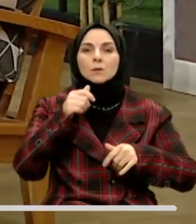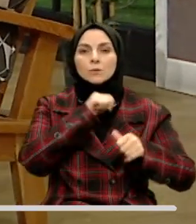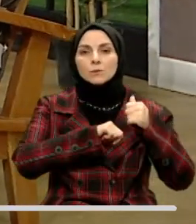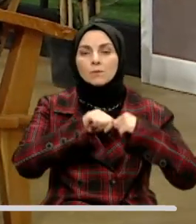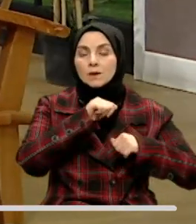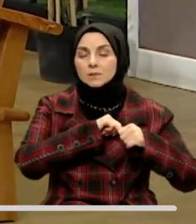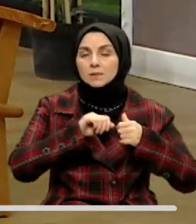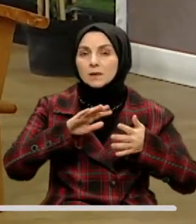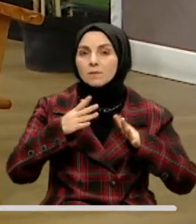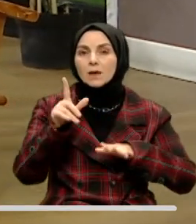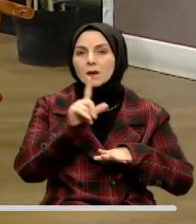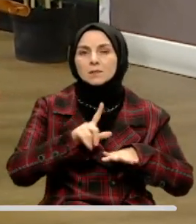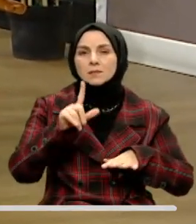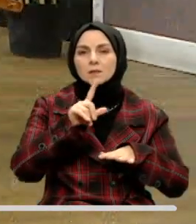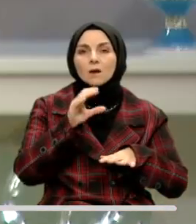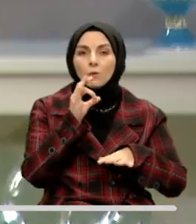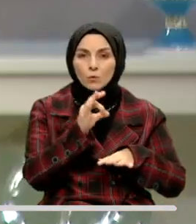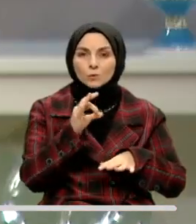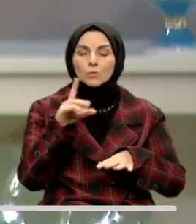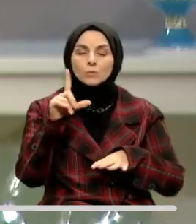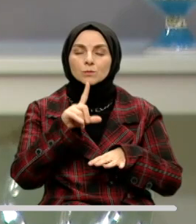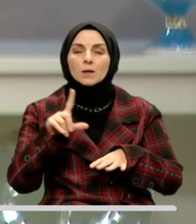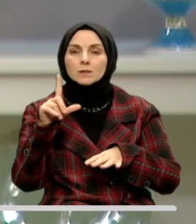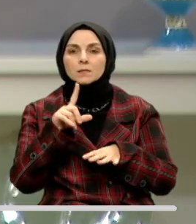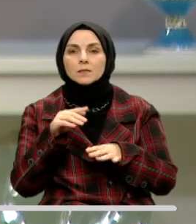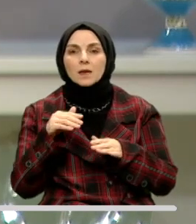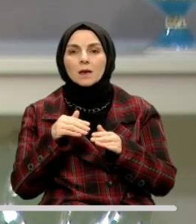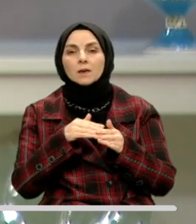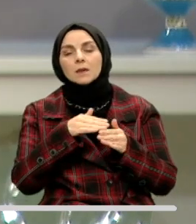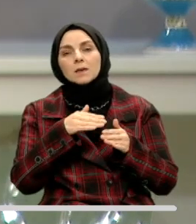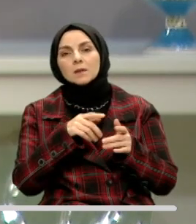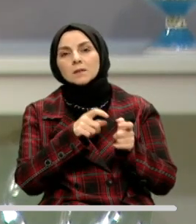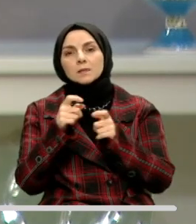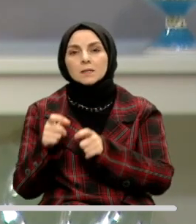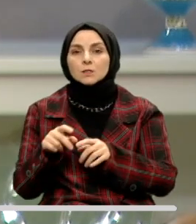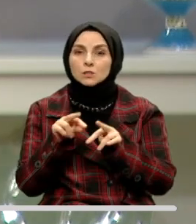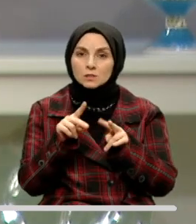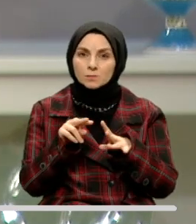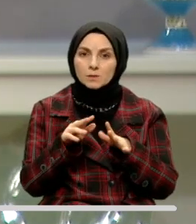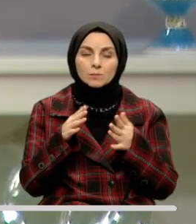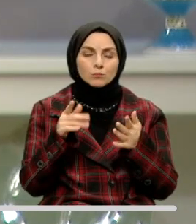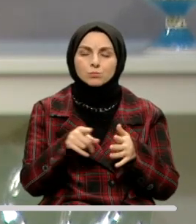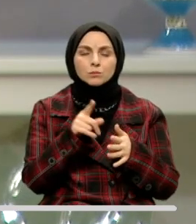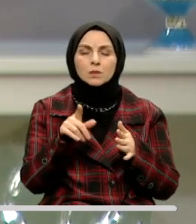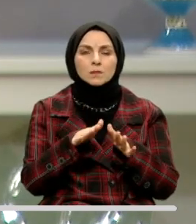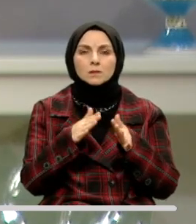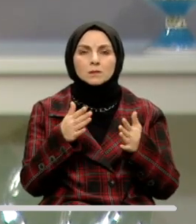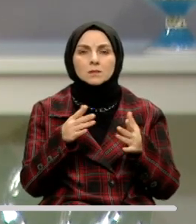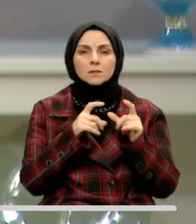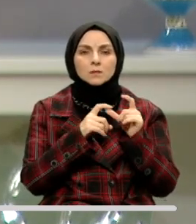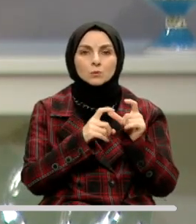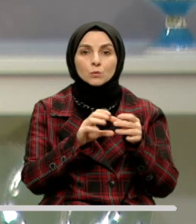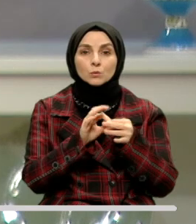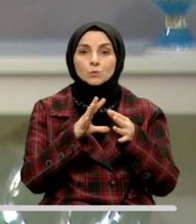gerek işte liseden ortaokul, lise ve benzeri, tüm bu sınavlarda işte örneğin kaynak seçimi, nasıl soru çözdüğümüz,